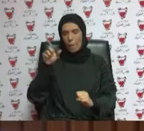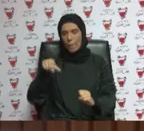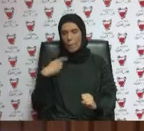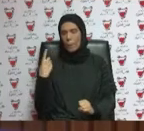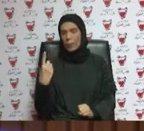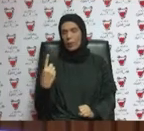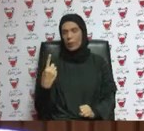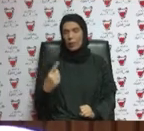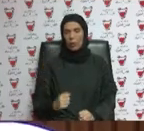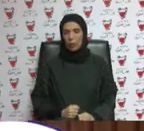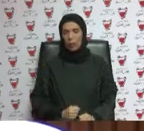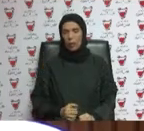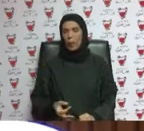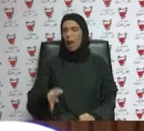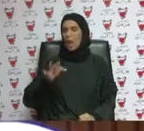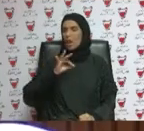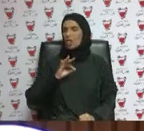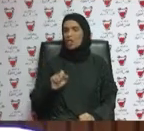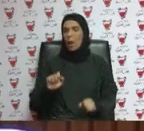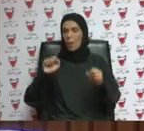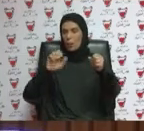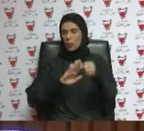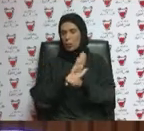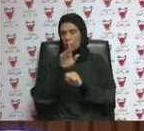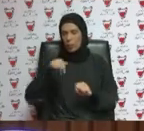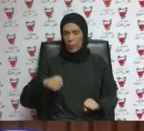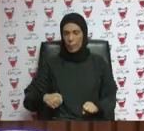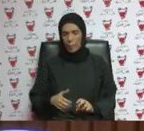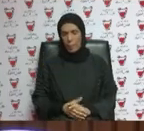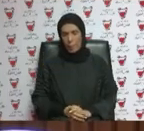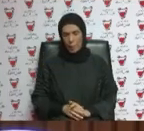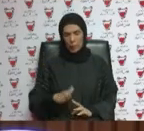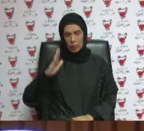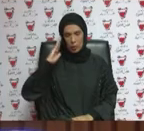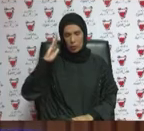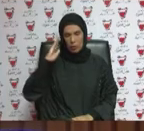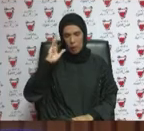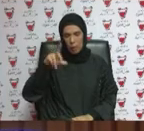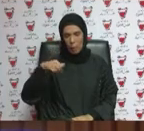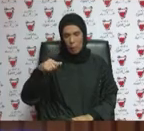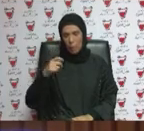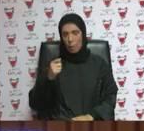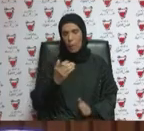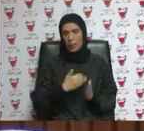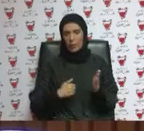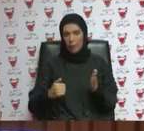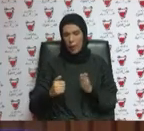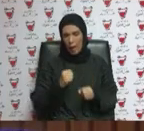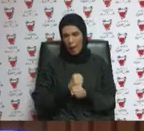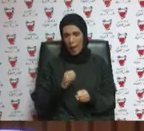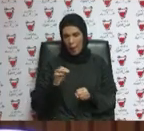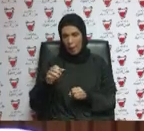الأولى للكورونا في البحرين. نشكر أيضا معالي وزير المالية على الحرفية في